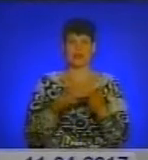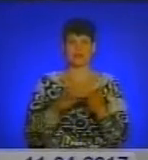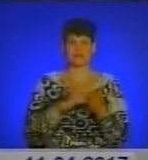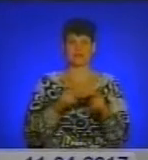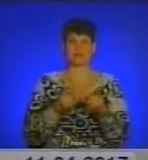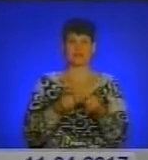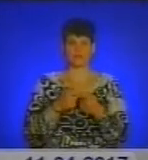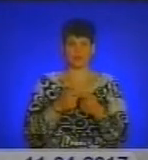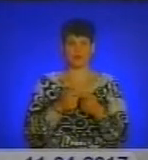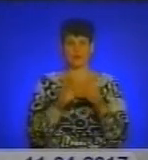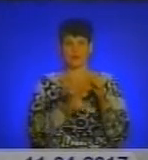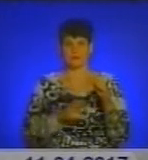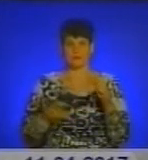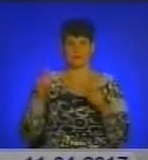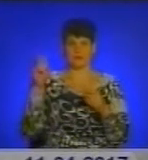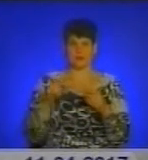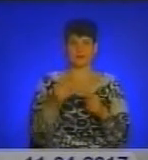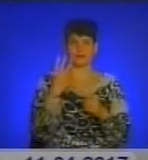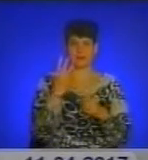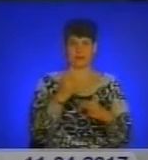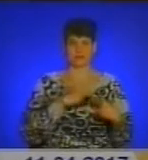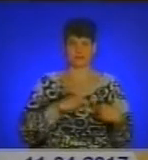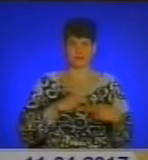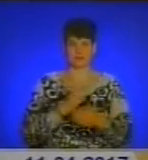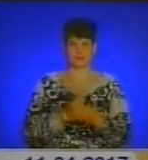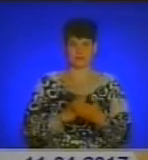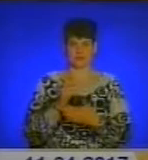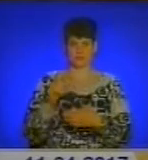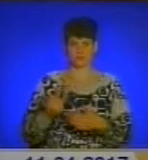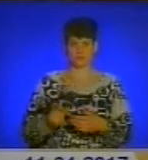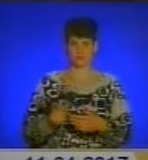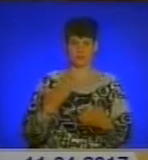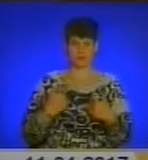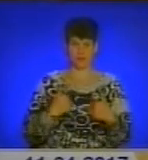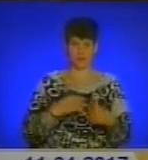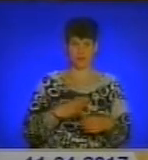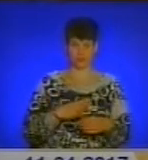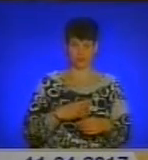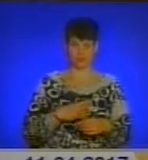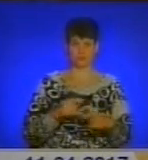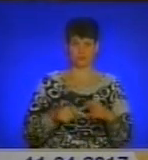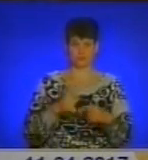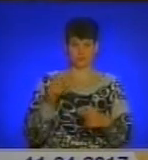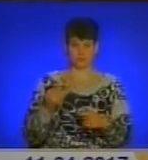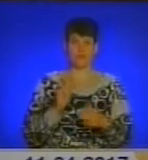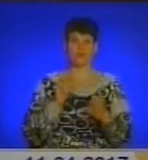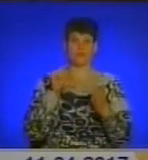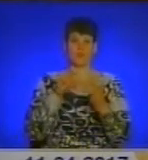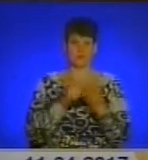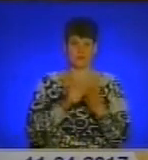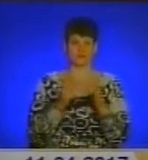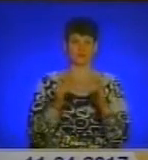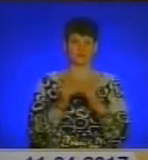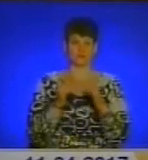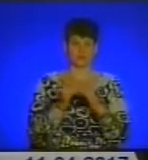поломку каналізації приїхали троє працівників. Тож, якби я була злочинцем, потрапити у помешкання однієї